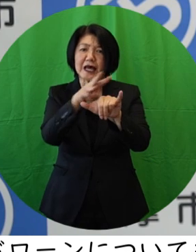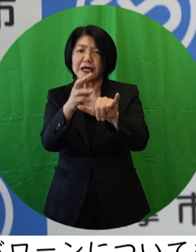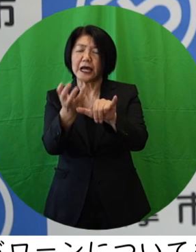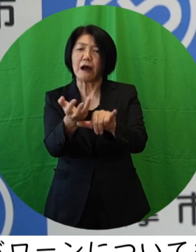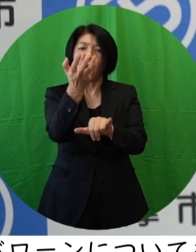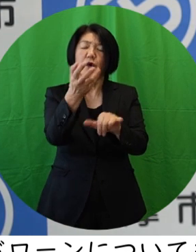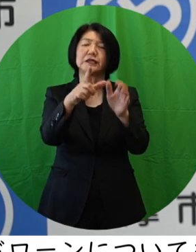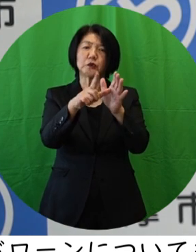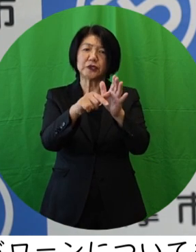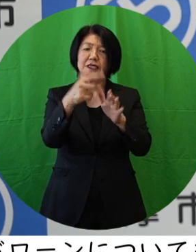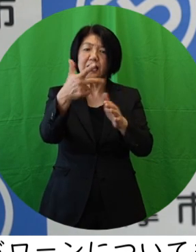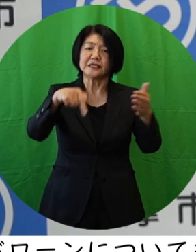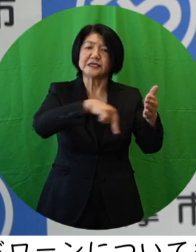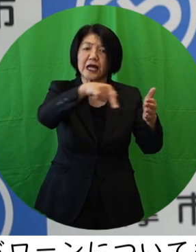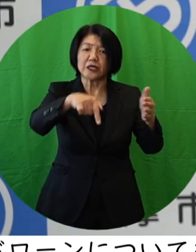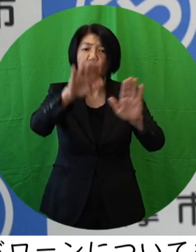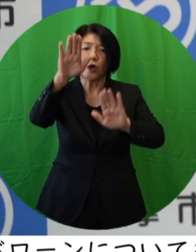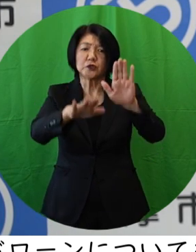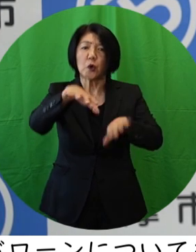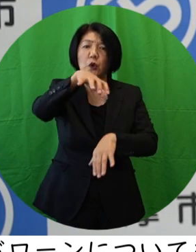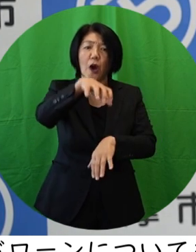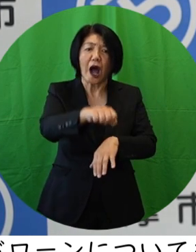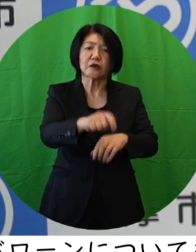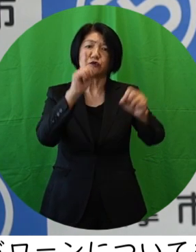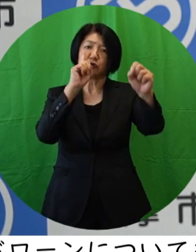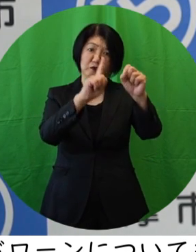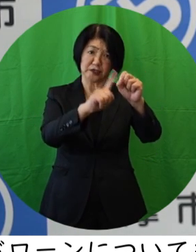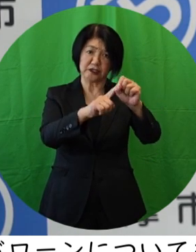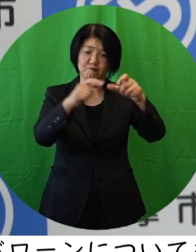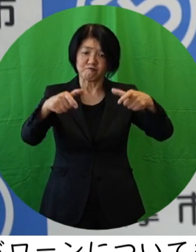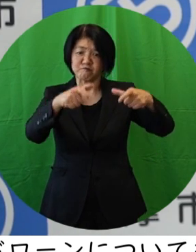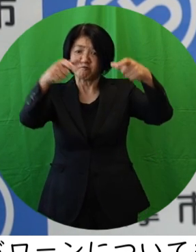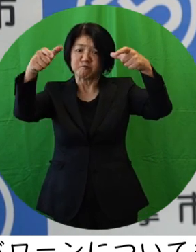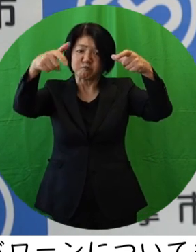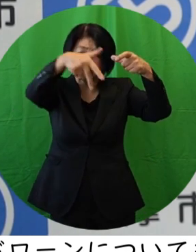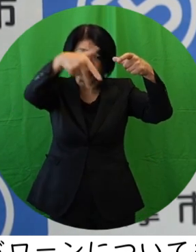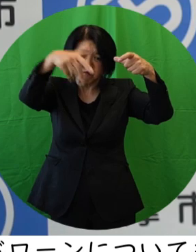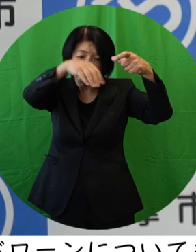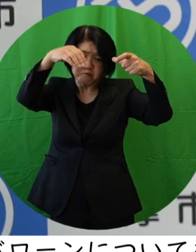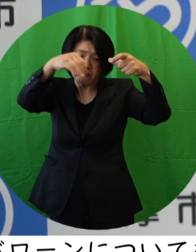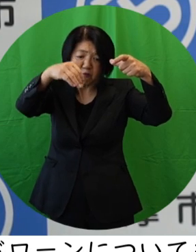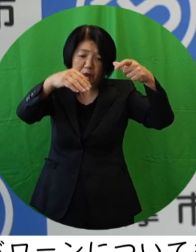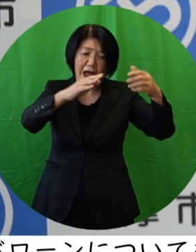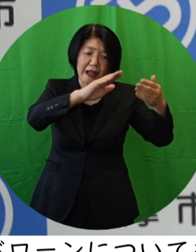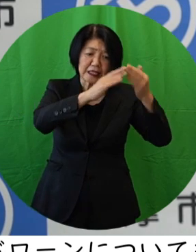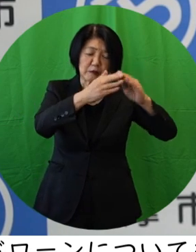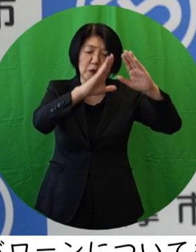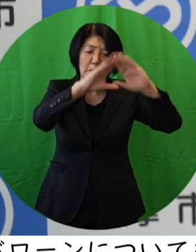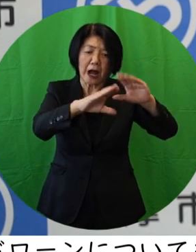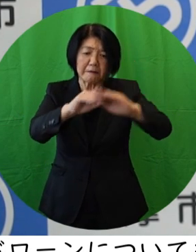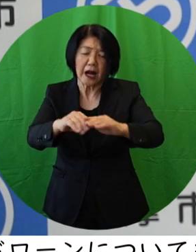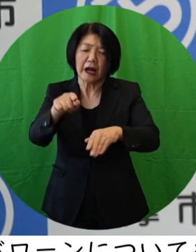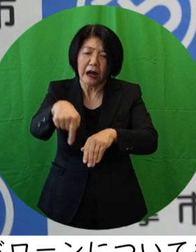に市内の状況を把握し家国の東海や孤立している被災者を